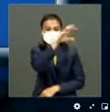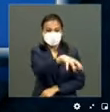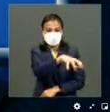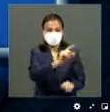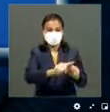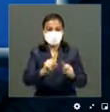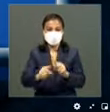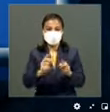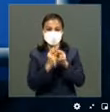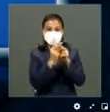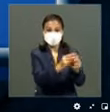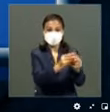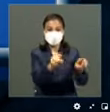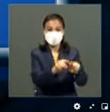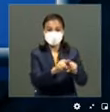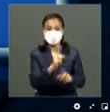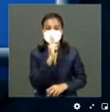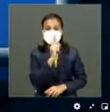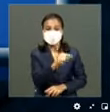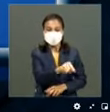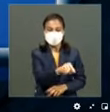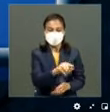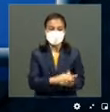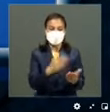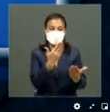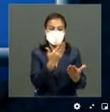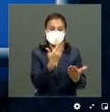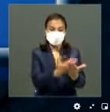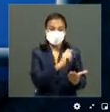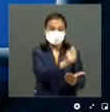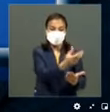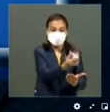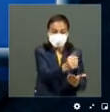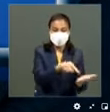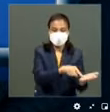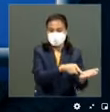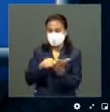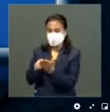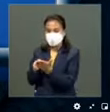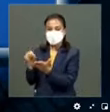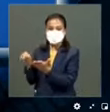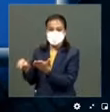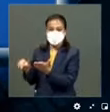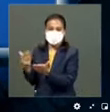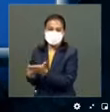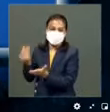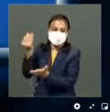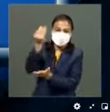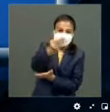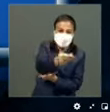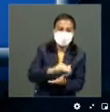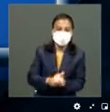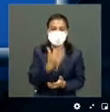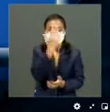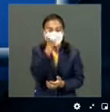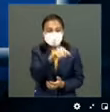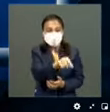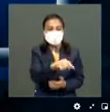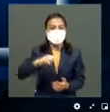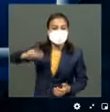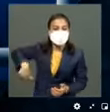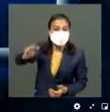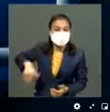าลเอกชนก็ขอยืนยันให้ท่านเบิกมาซึ่งในอดีตท่านอาจจะกังวลว่าสปช.เนี่ยจ่ายเงินช้าทำให้ต้องไปเรียกเก็บจากชาวบ้านมาก่อนตอนนี้เราได้